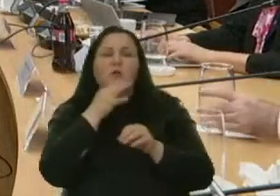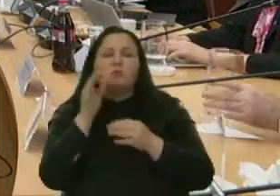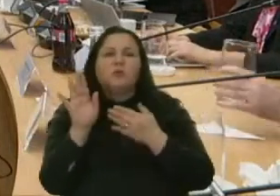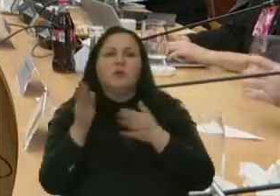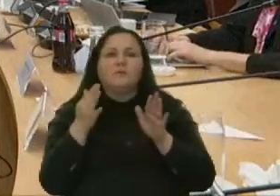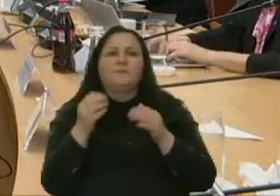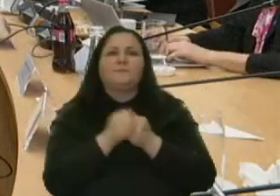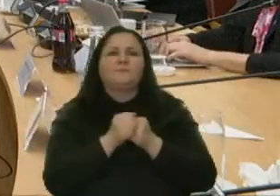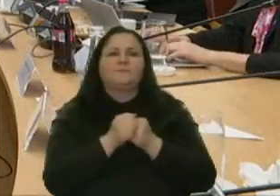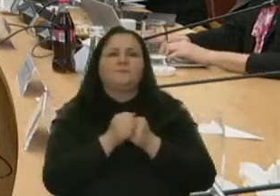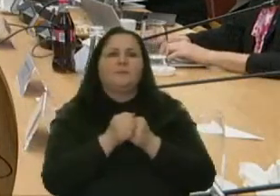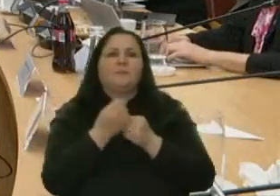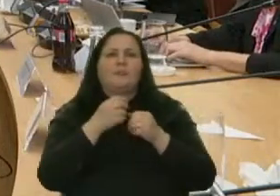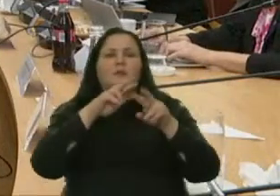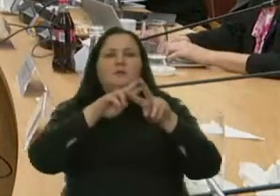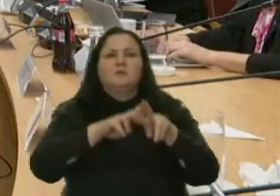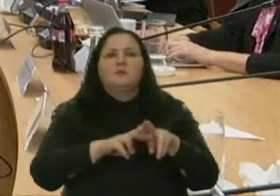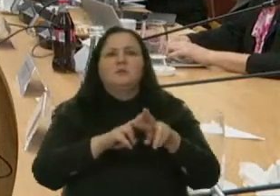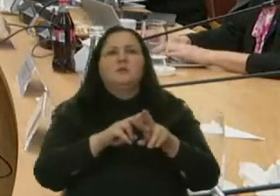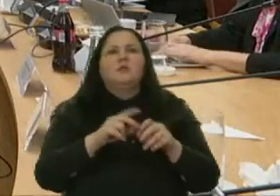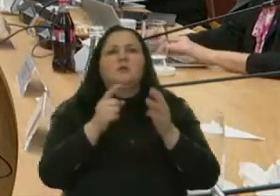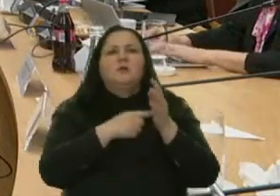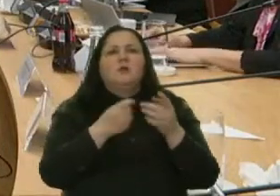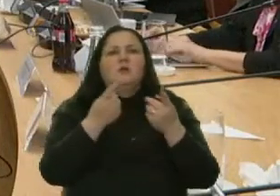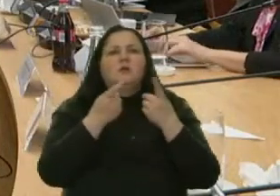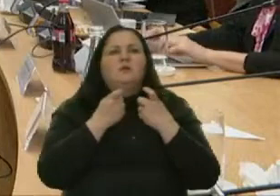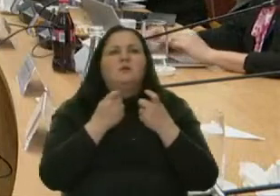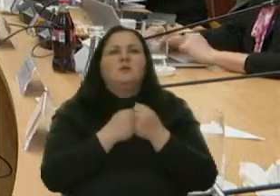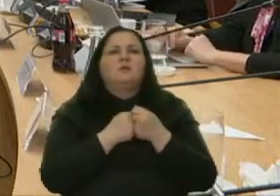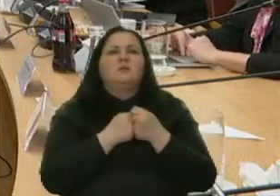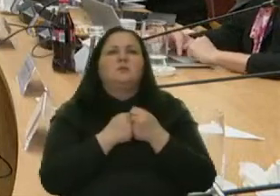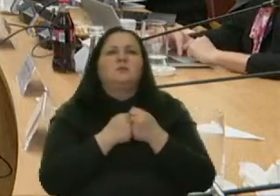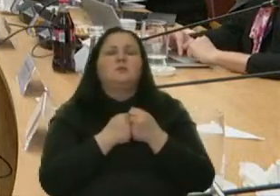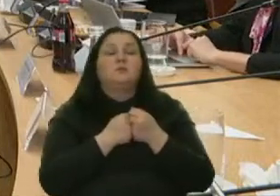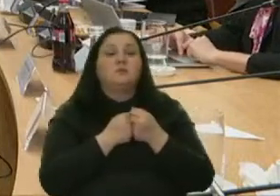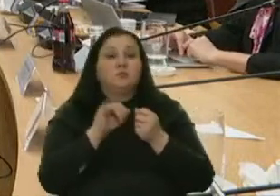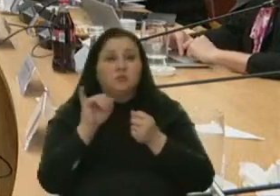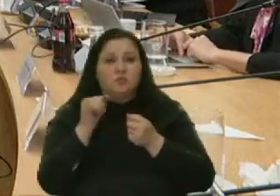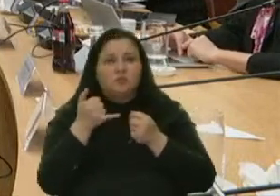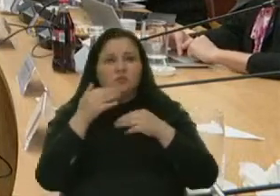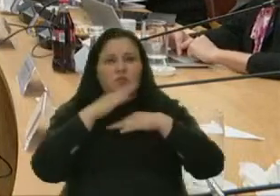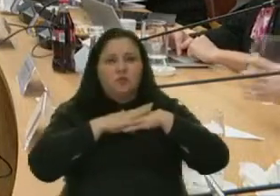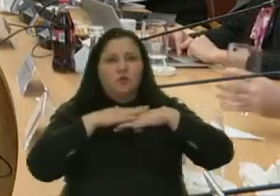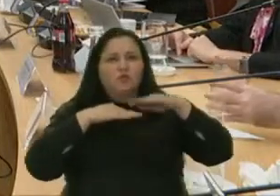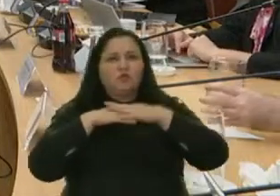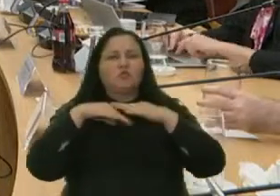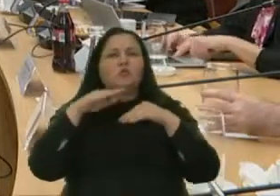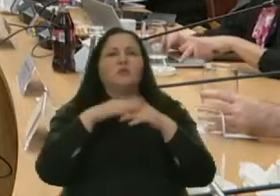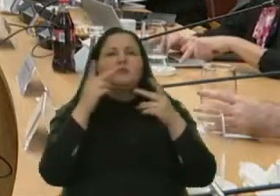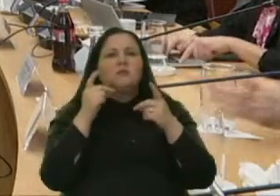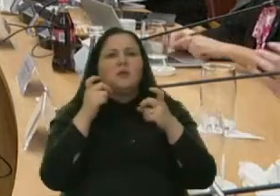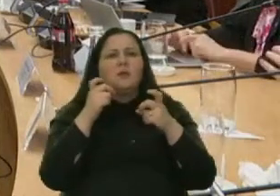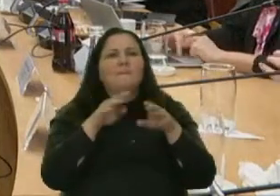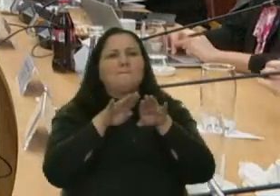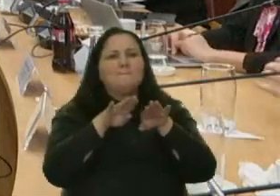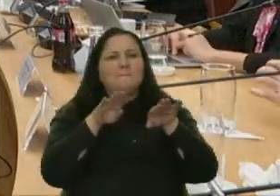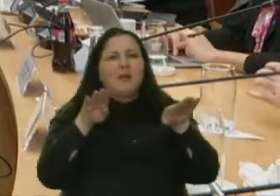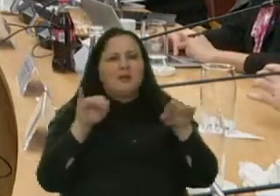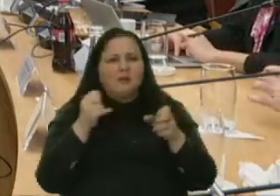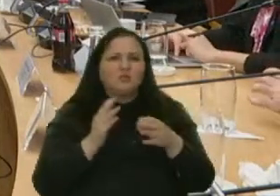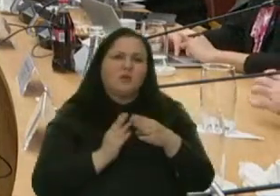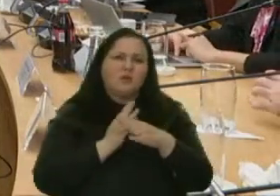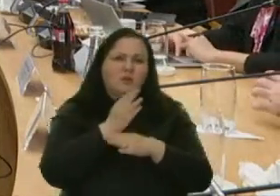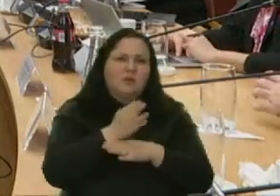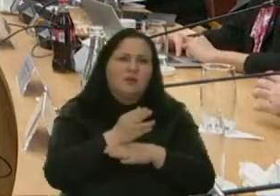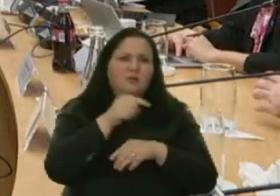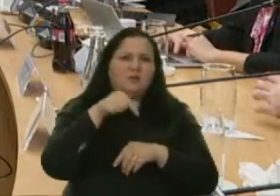restul solicitărilor venite și inclusiv construirea de Park and raide uri și la intrările în